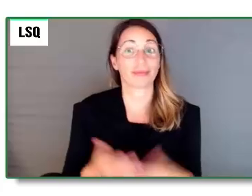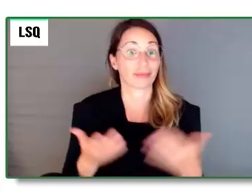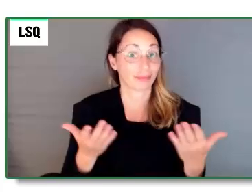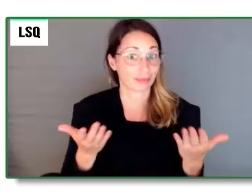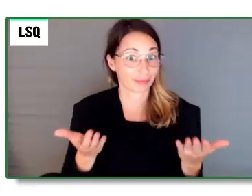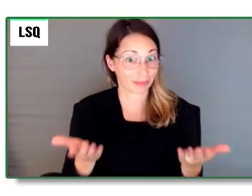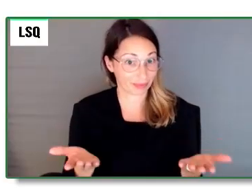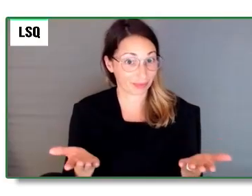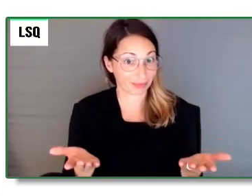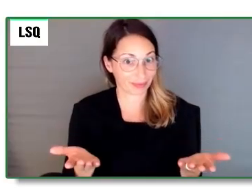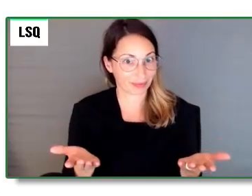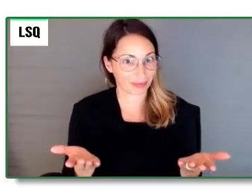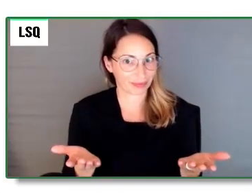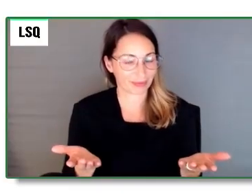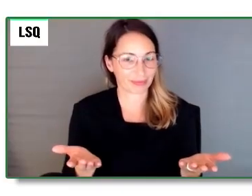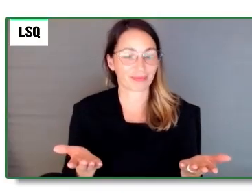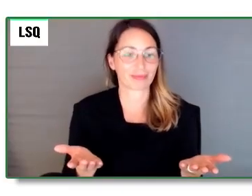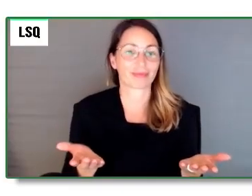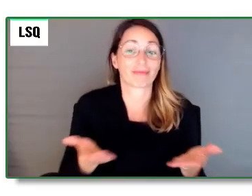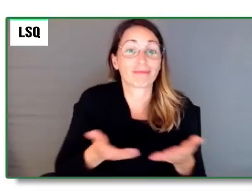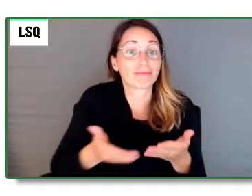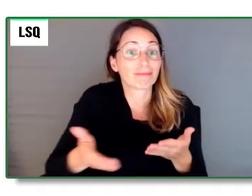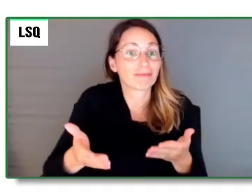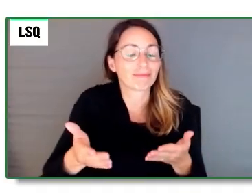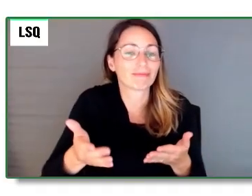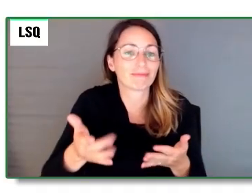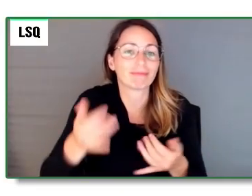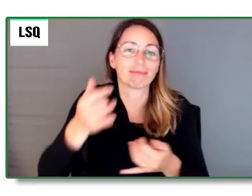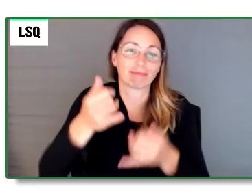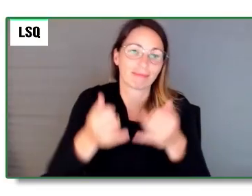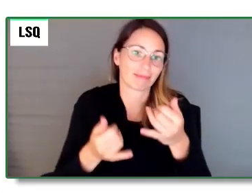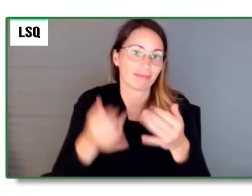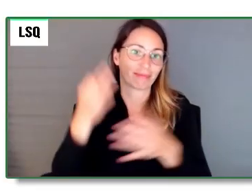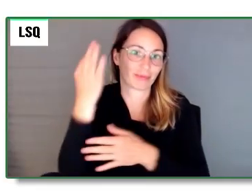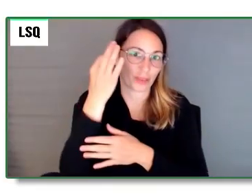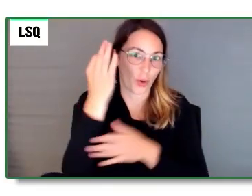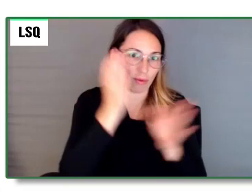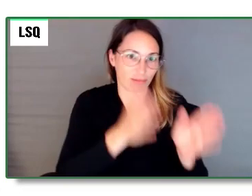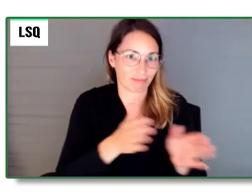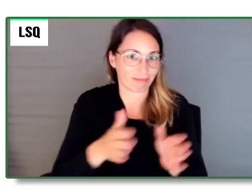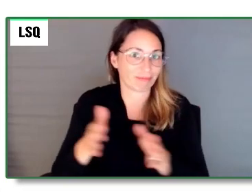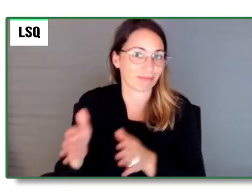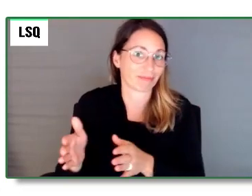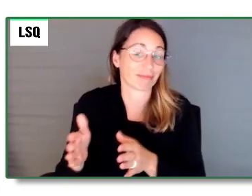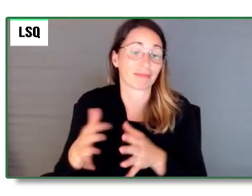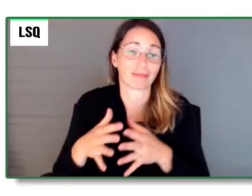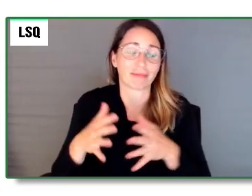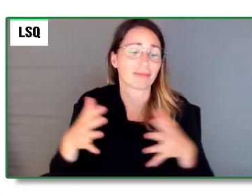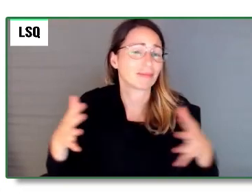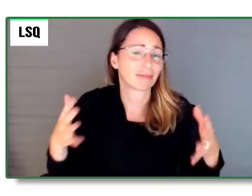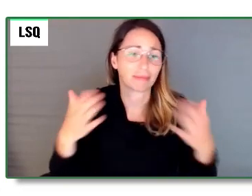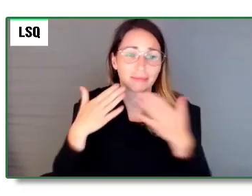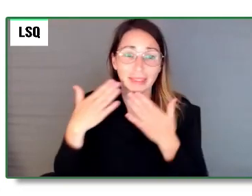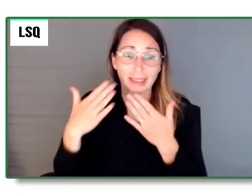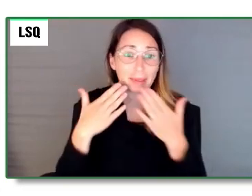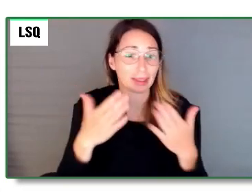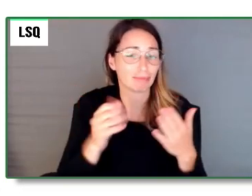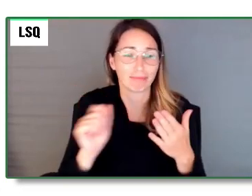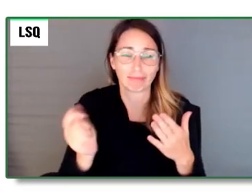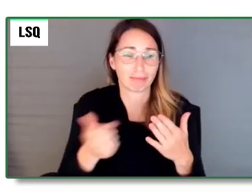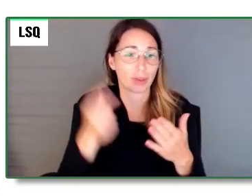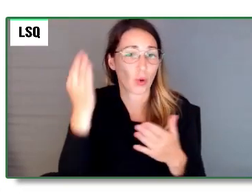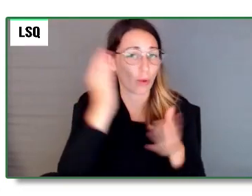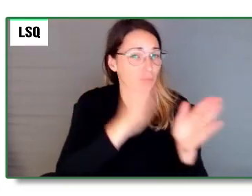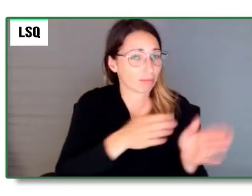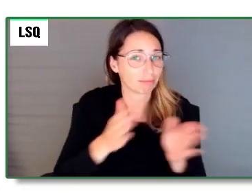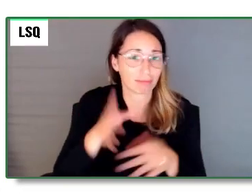Et si met fin à nos conférences, à notre conférence. Un grand merci donc à toutes les conférencières, les conférenciers